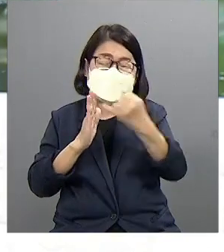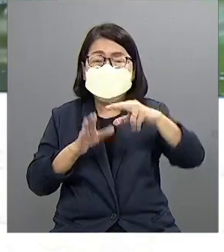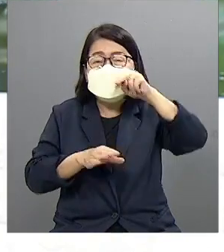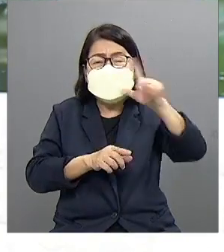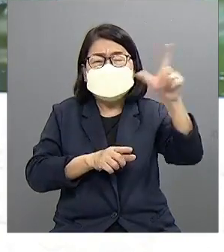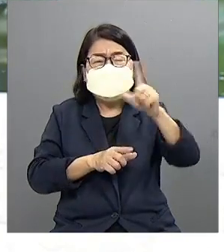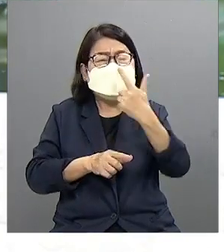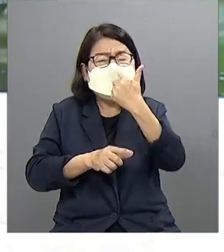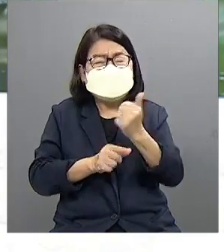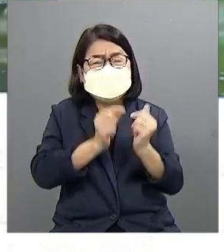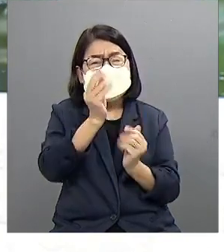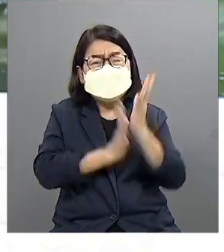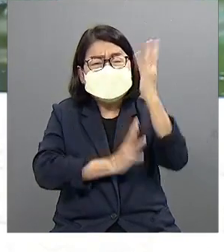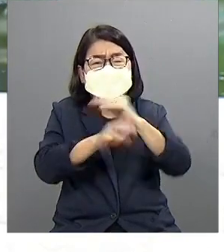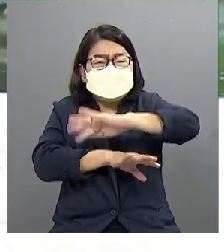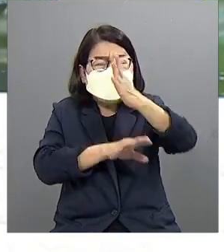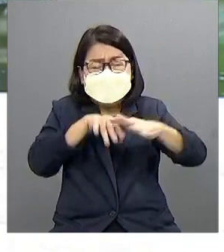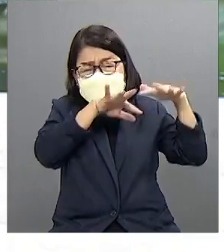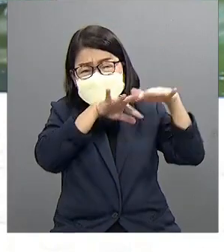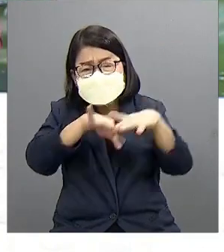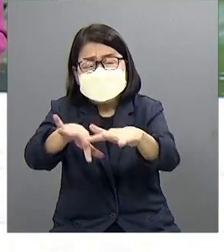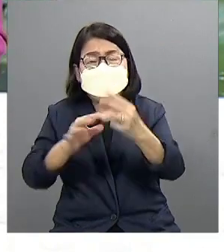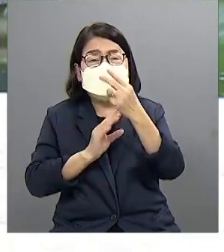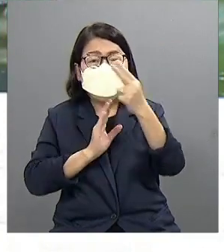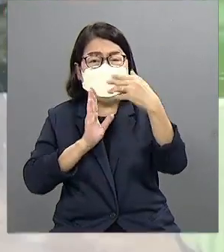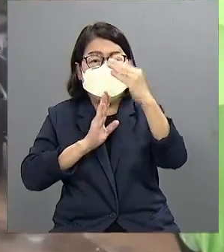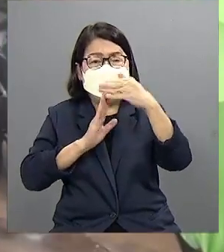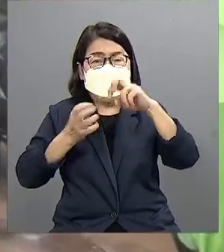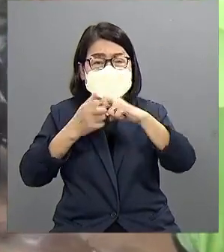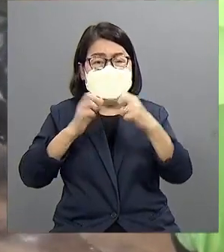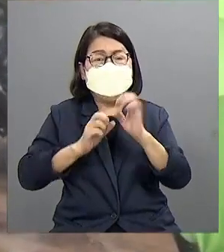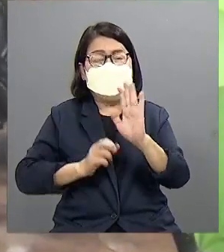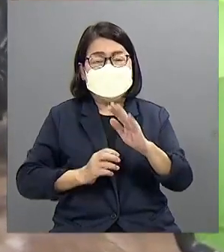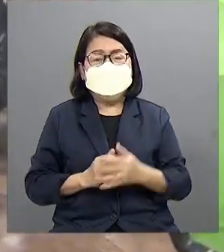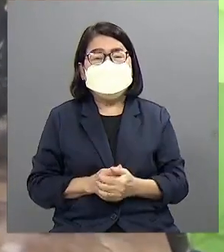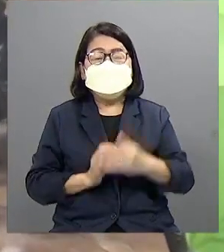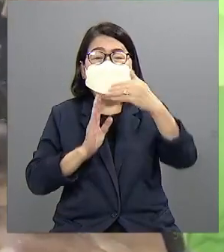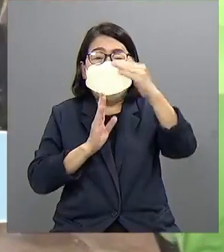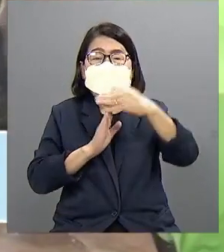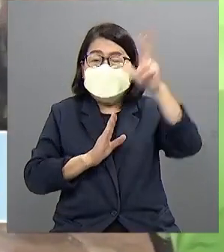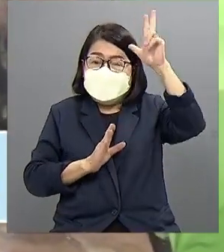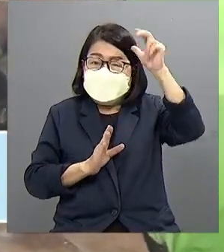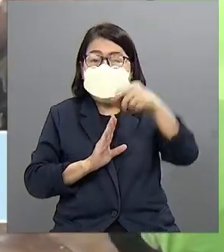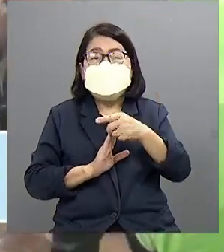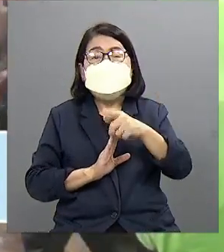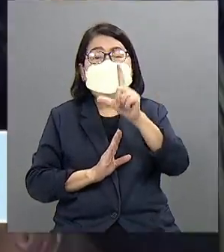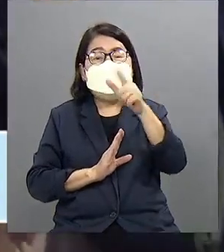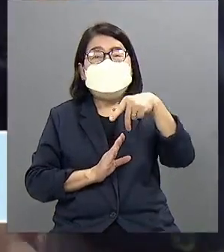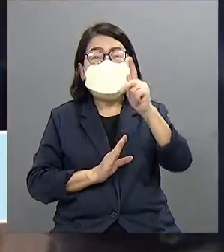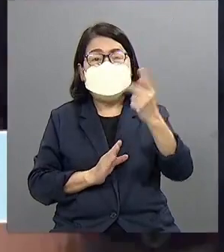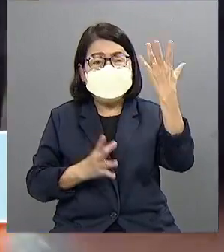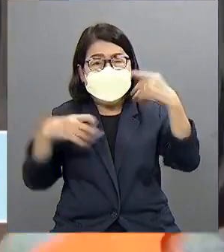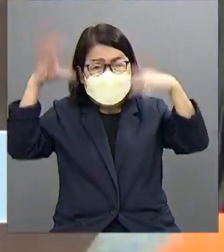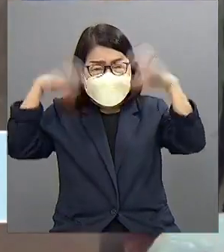ล่เรียงไปดูบรรยากาศกันที่ภาคเหนือกันก่อนนะคะไปกันที่จังหวัดลำปางก่อนเลยค่ะเมื่อวานนี้นี่ฝนตกหนักมากเลยนะคะ